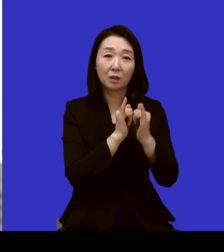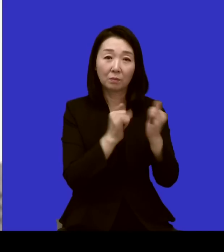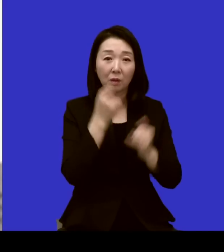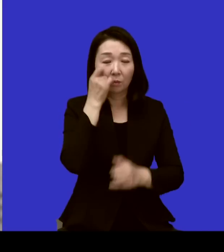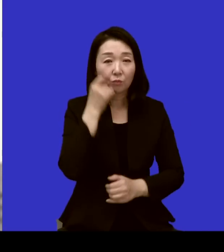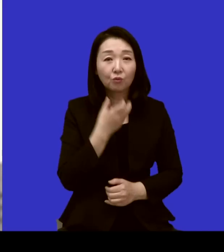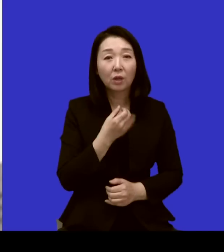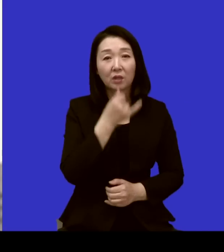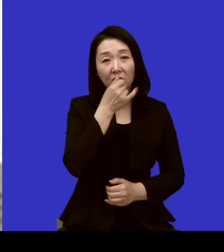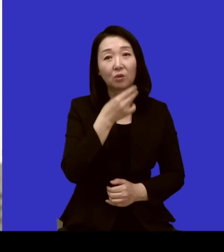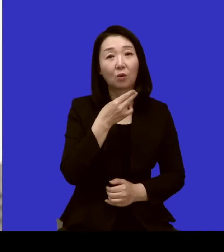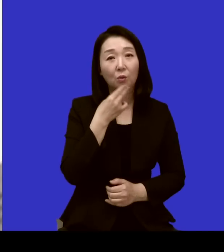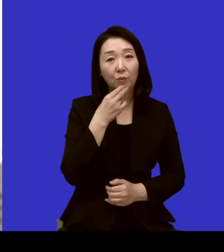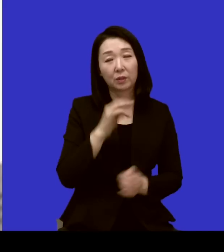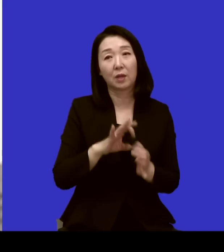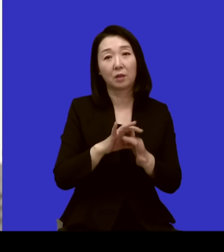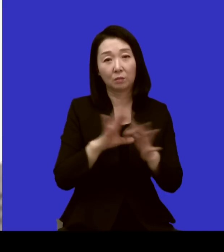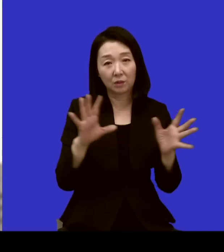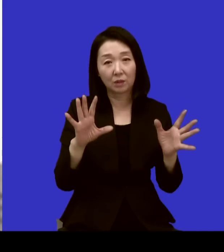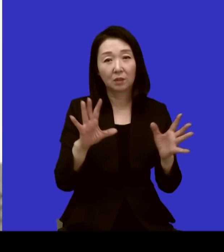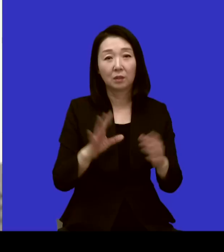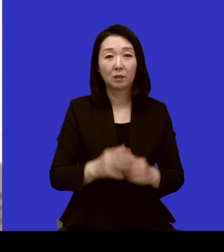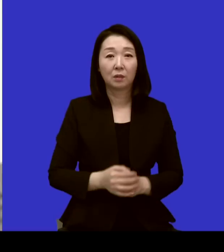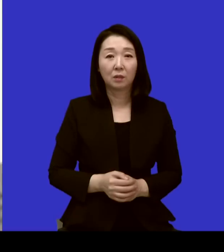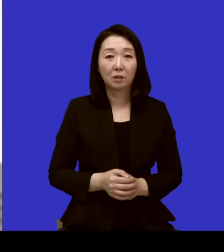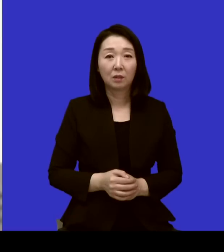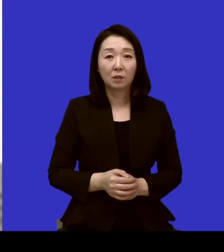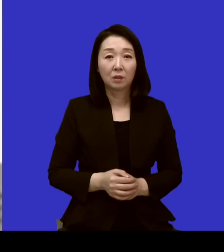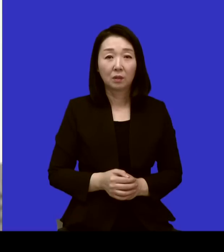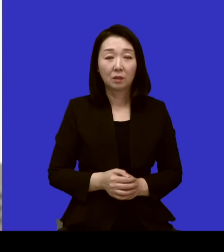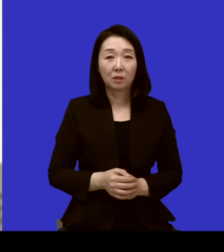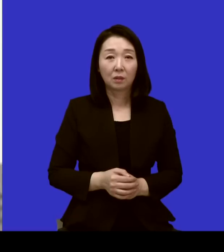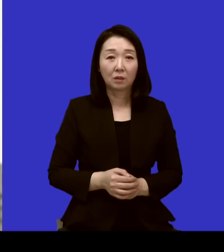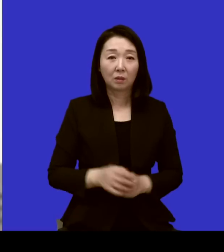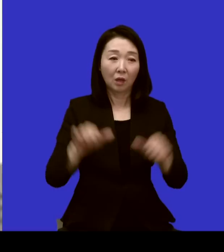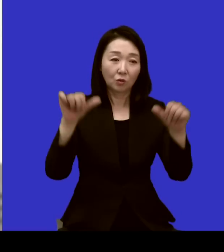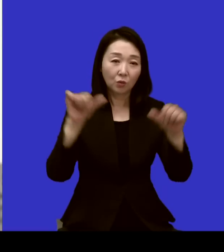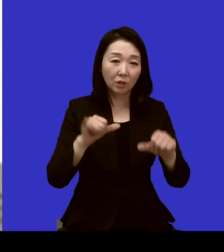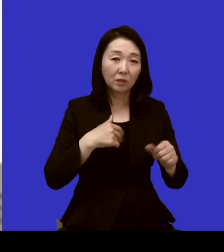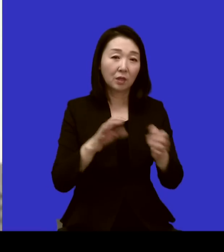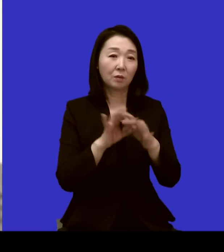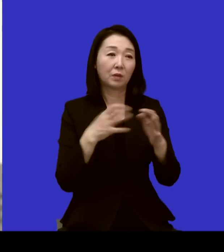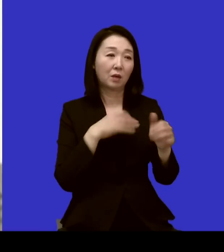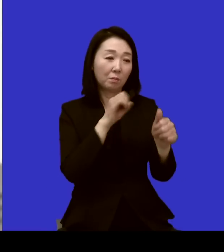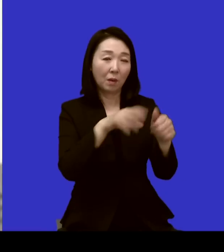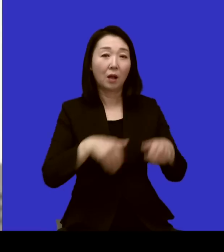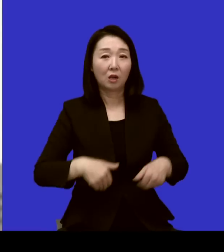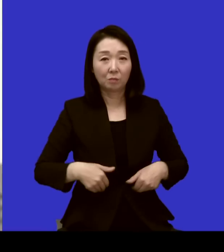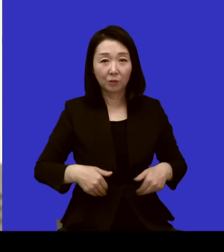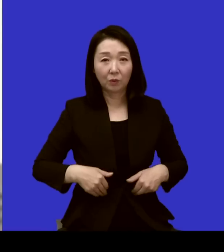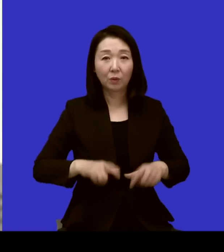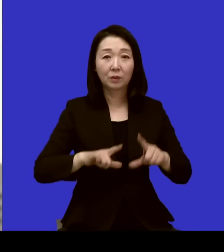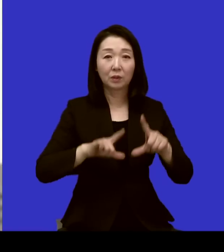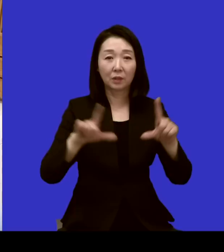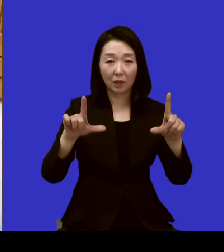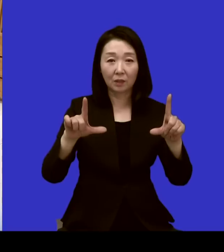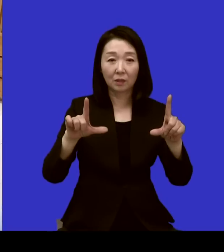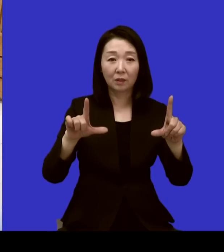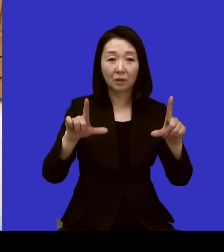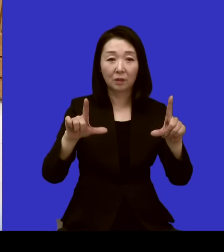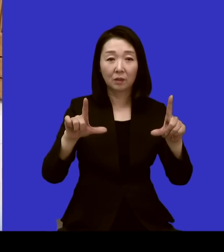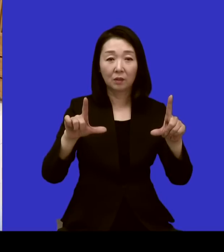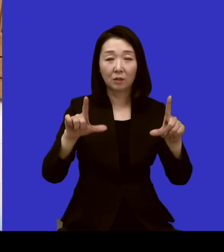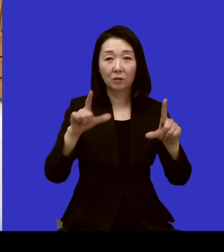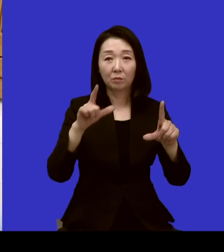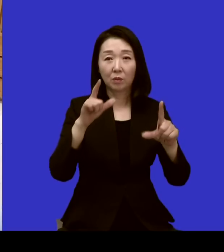않든 그게 징크스이든 재앙이든 그래도 나는 말을 건네야 되겠다라고 해서 그날 그 원장님 이제 그걸